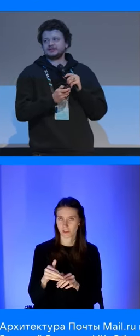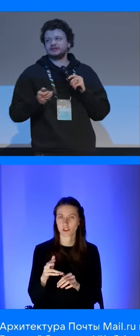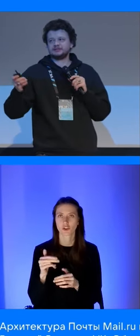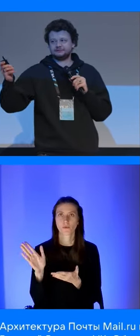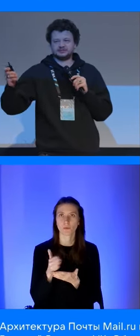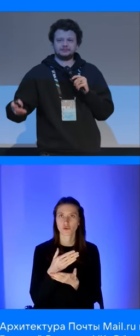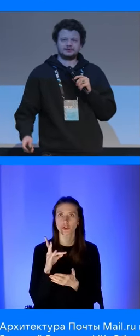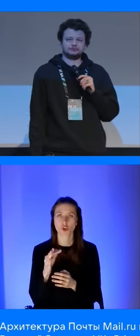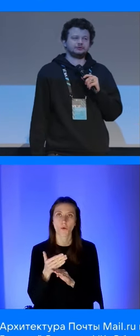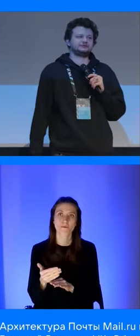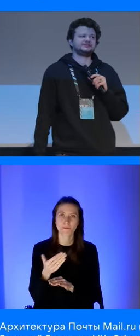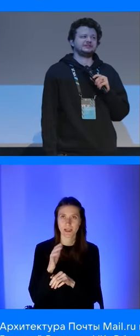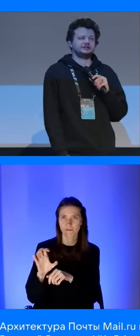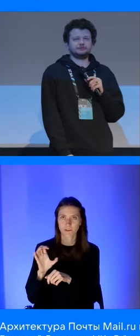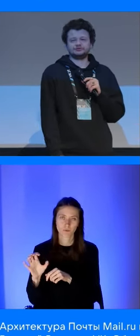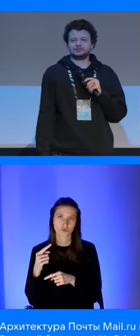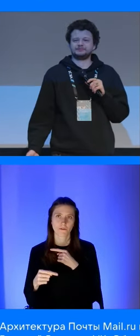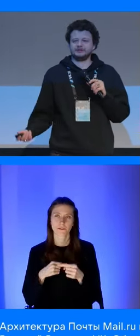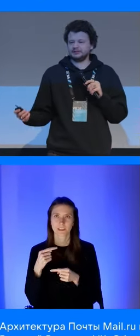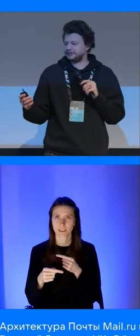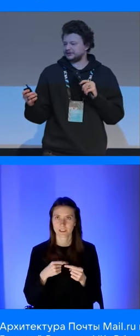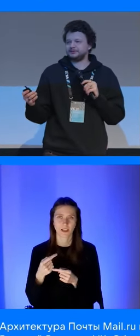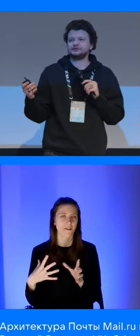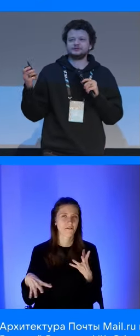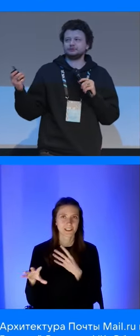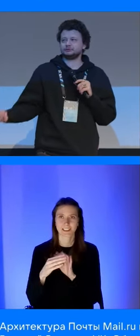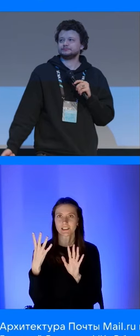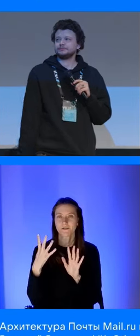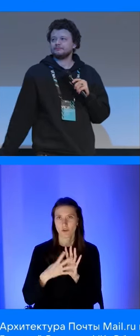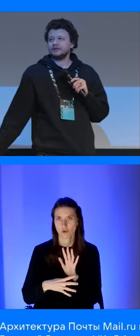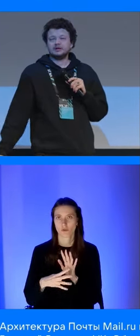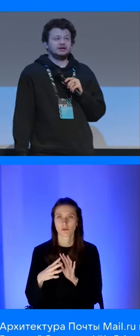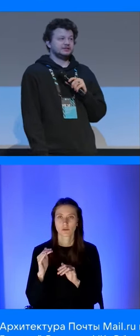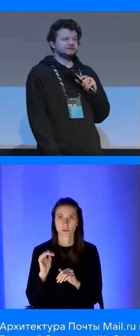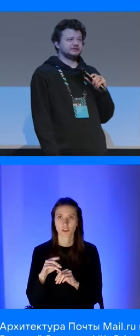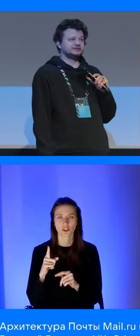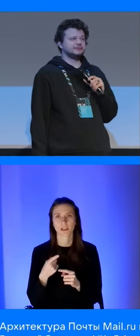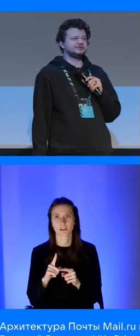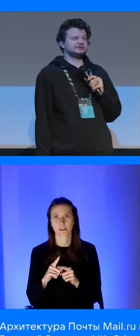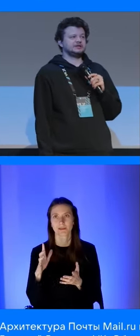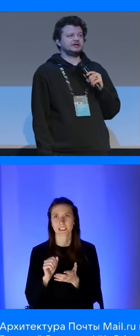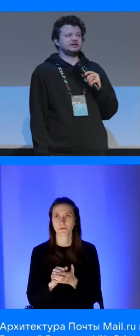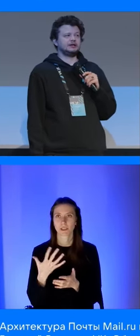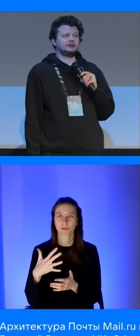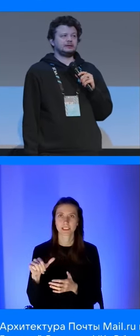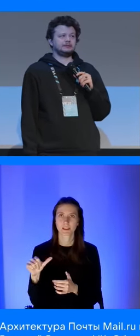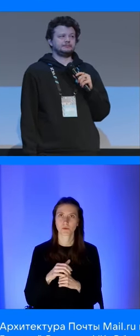Но перед релизом всегда проходят все 90, это занимает порядка 50 минут. Наши автотесты написаны